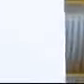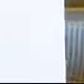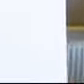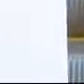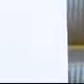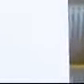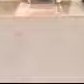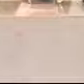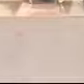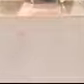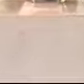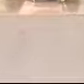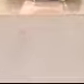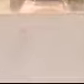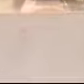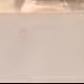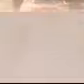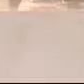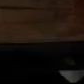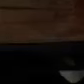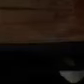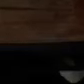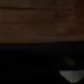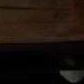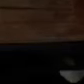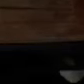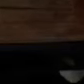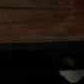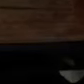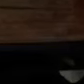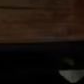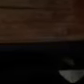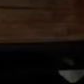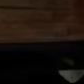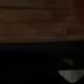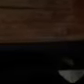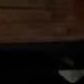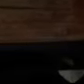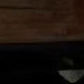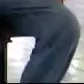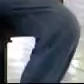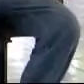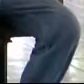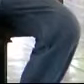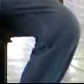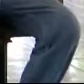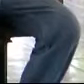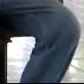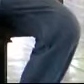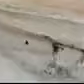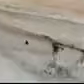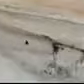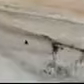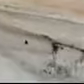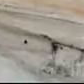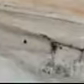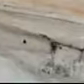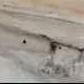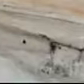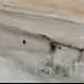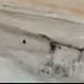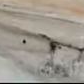เชื้อก็เพื่อชาติร่วมประกาศสู้โควิดคิ